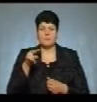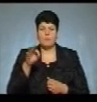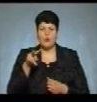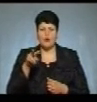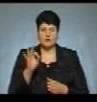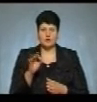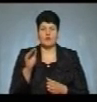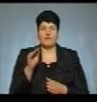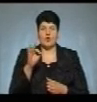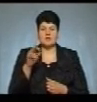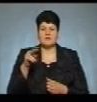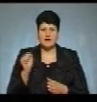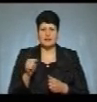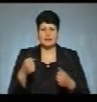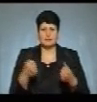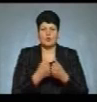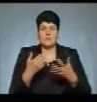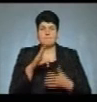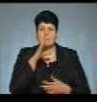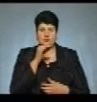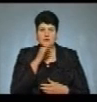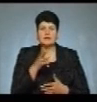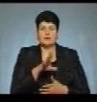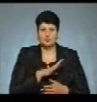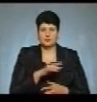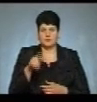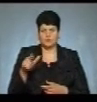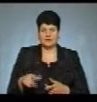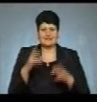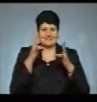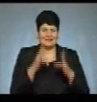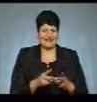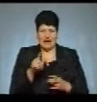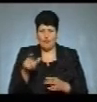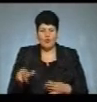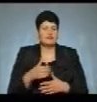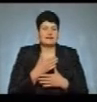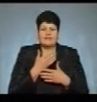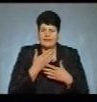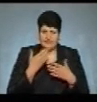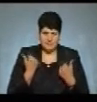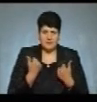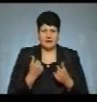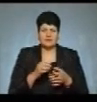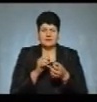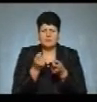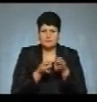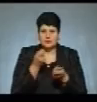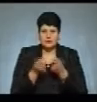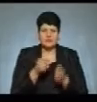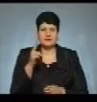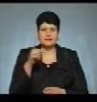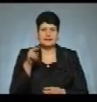Імпреза» і пошкодило бампер маршрутки, в якій були пасажири. Травмованих внаслідок аварії немає. Деталі ДТП з'ясовували